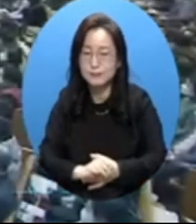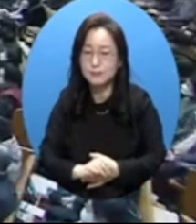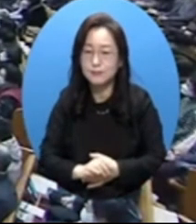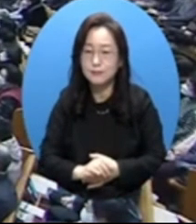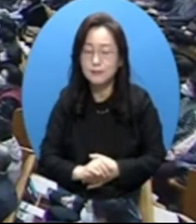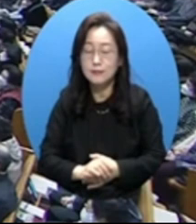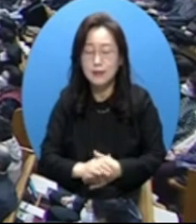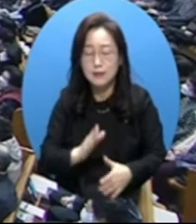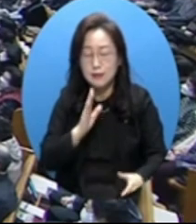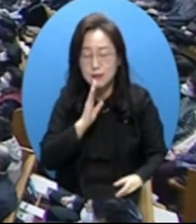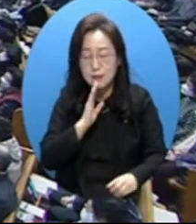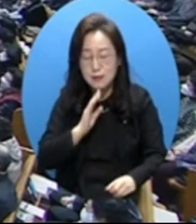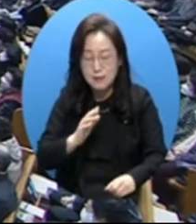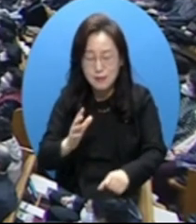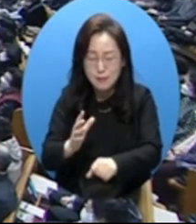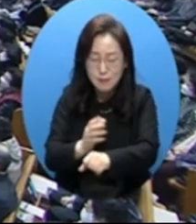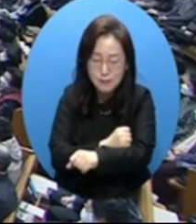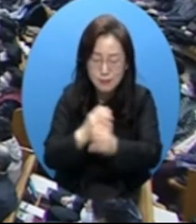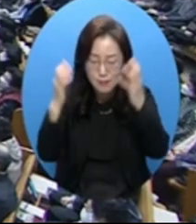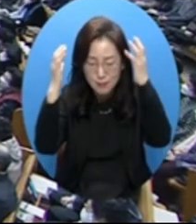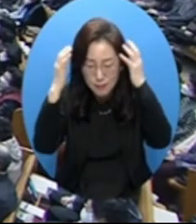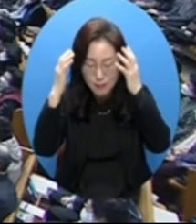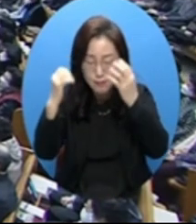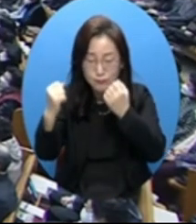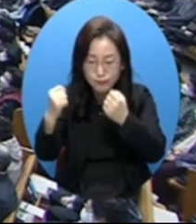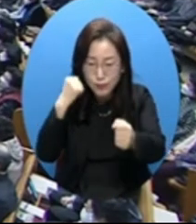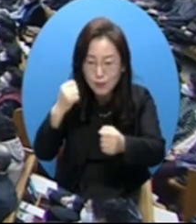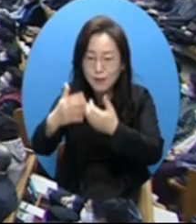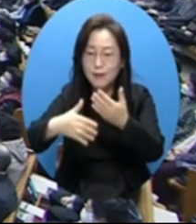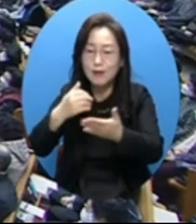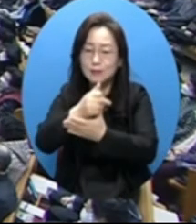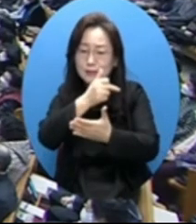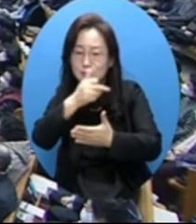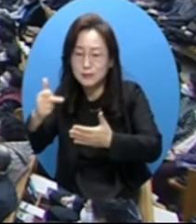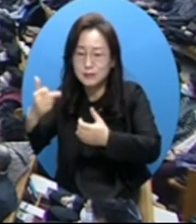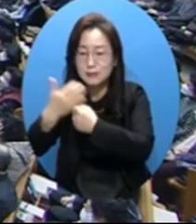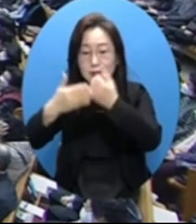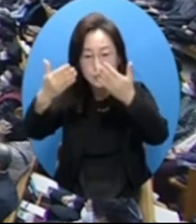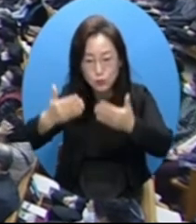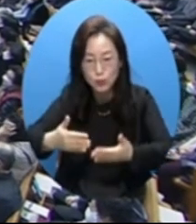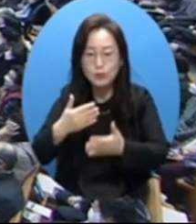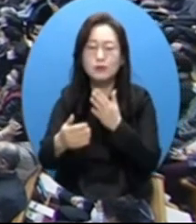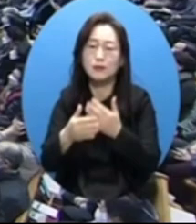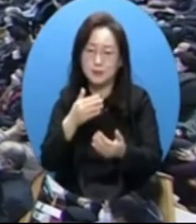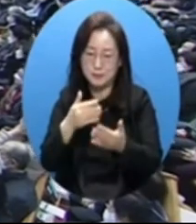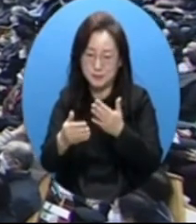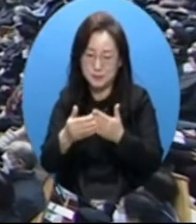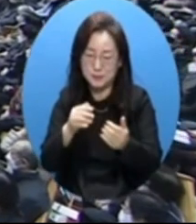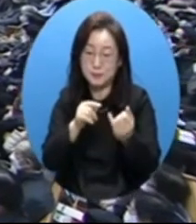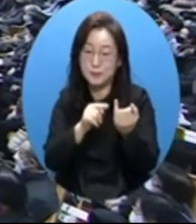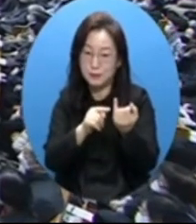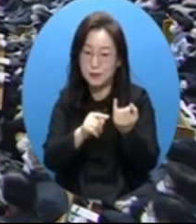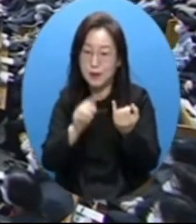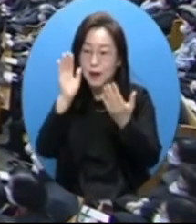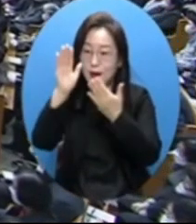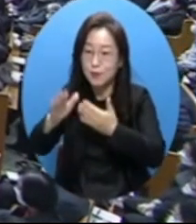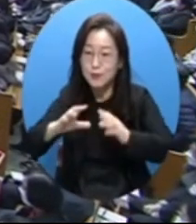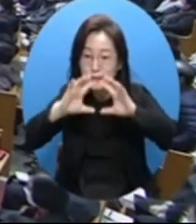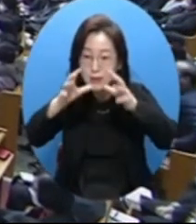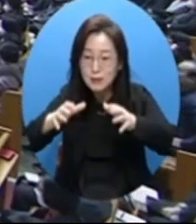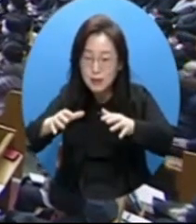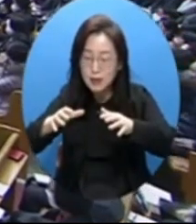이 엄청난 어림을 통해 하나님을 주신 큰 은혜를 체험한 집사님은 앞으로 세상의 모든